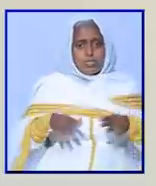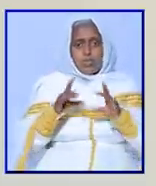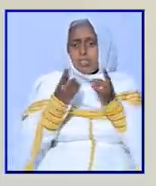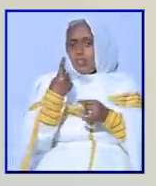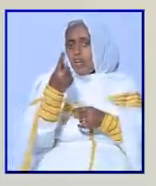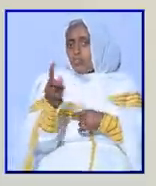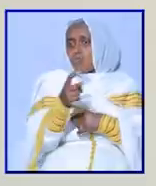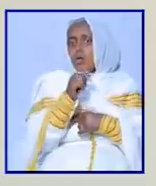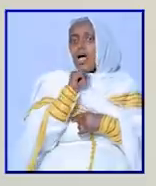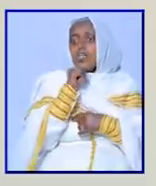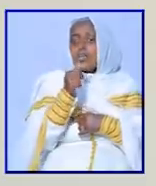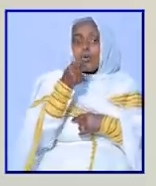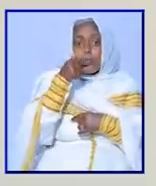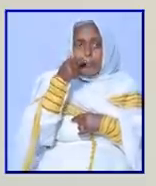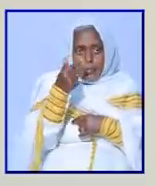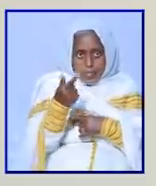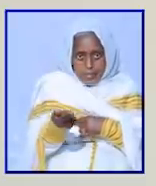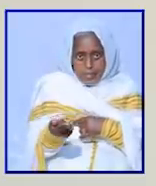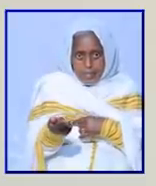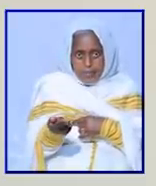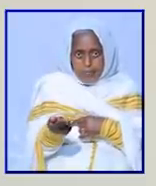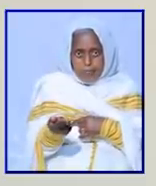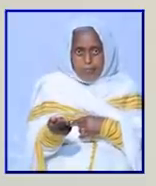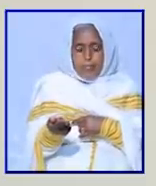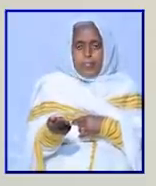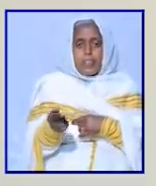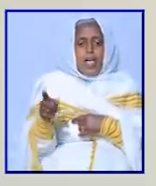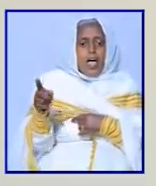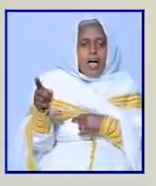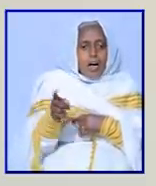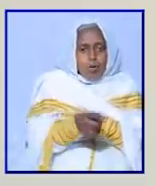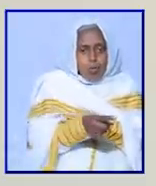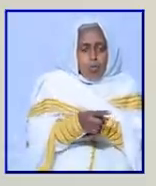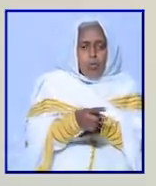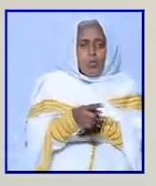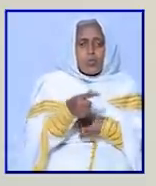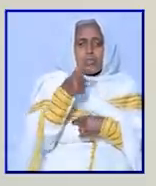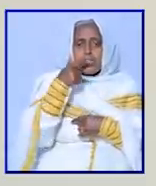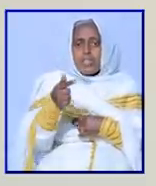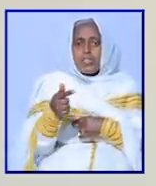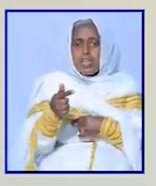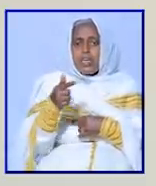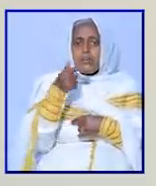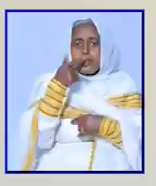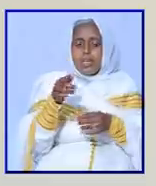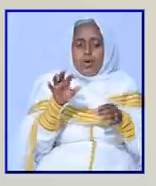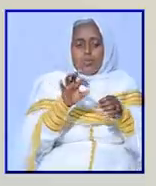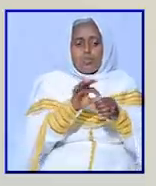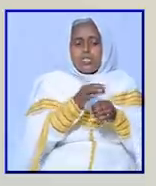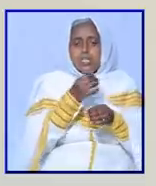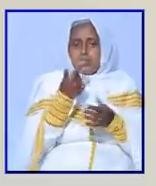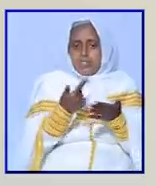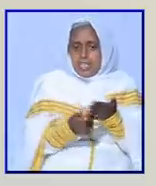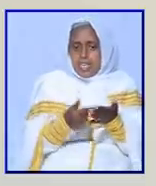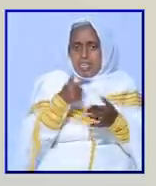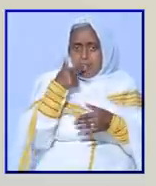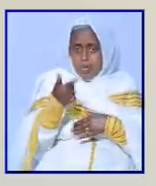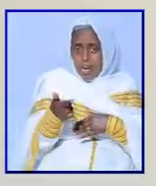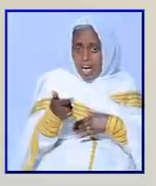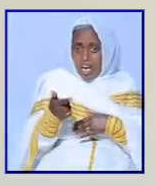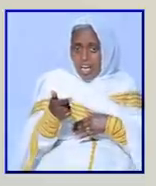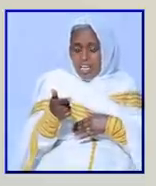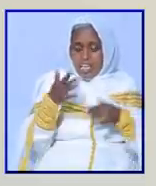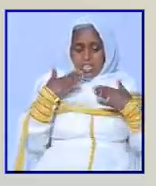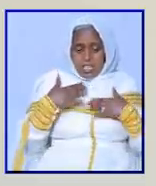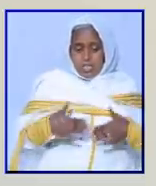አንዱ አይደለም ብትል አቆ ዘንተ በህላ ዘይት ከጉር ሙስተነፍስት ይሄን